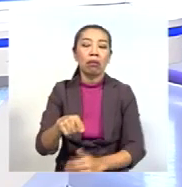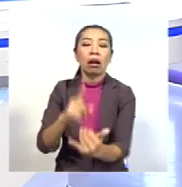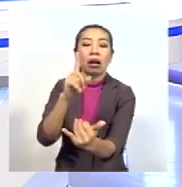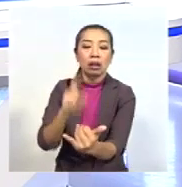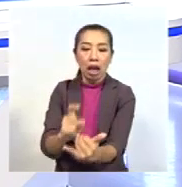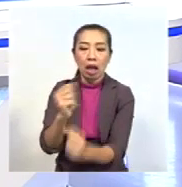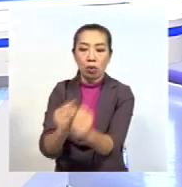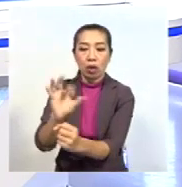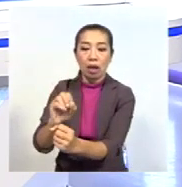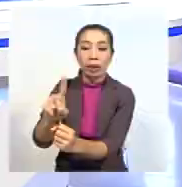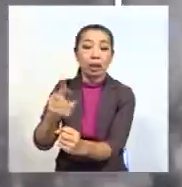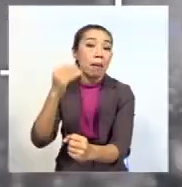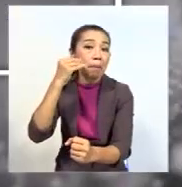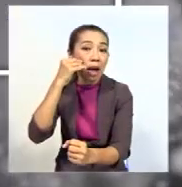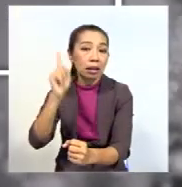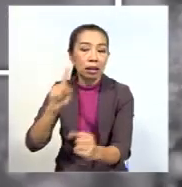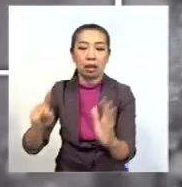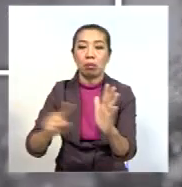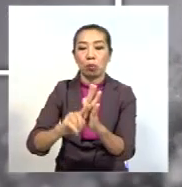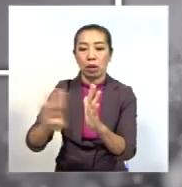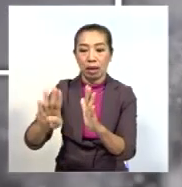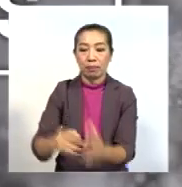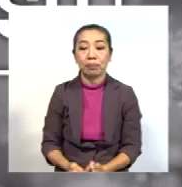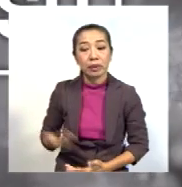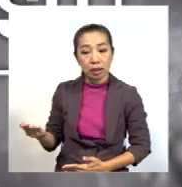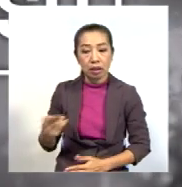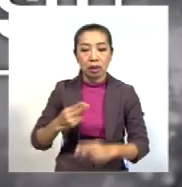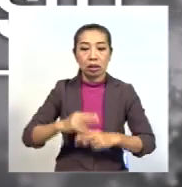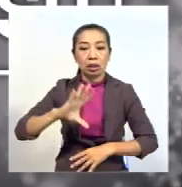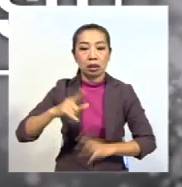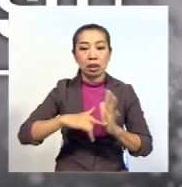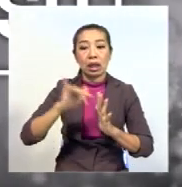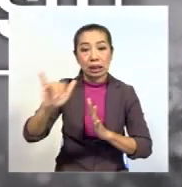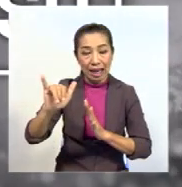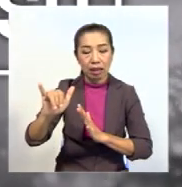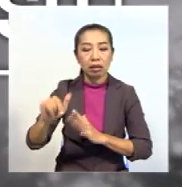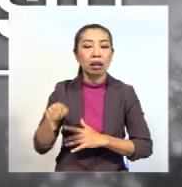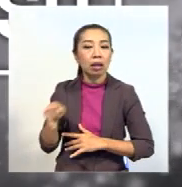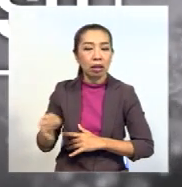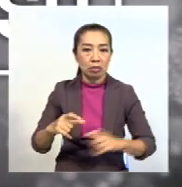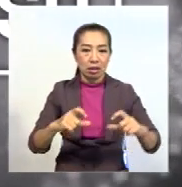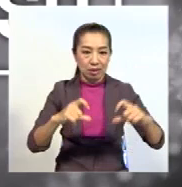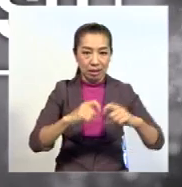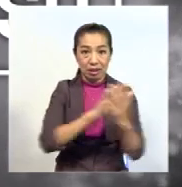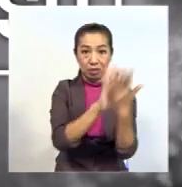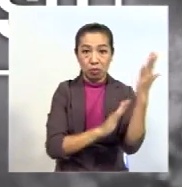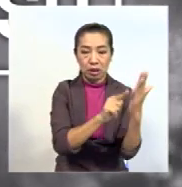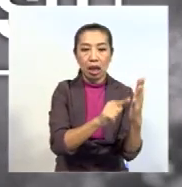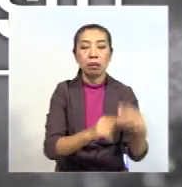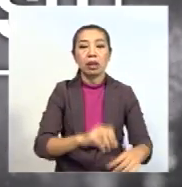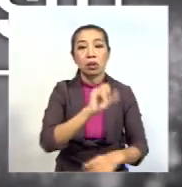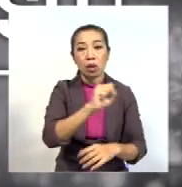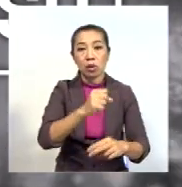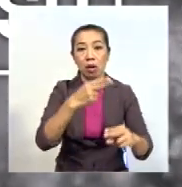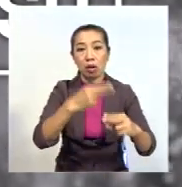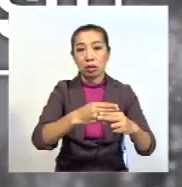พักในจังหวัดบุรีรัมย์ค่ะนายชัยชิดชอบสมาชิกสภาผู้แทนราษฎรแบบบัญชีรายชื่อพรรคภูมิใจไทยถึงแก่อนิจกรรมที่บ้านพักใน